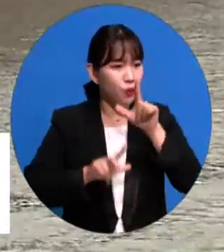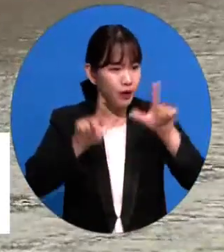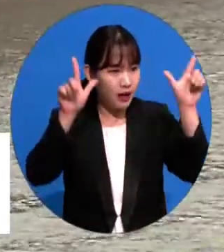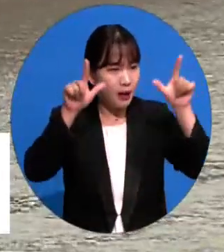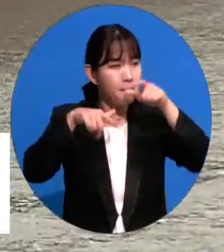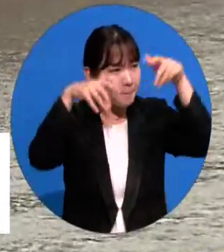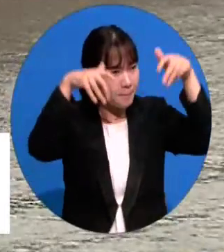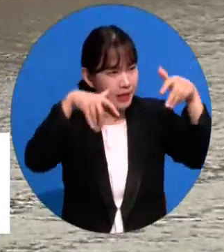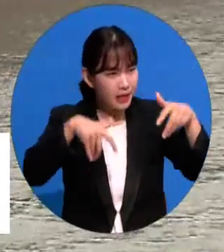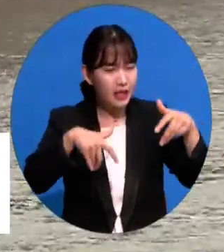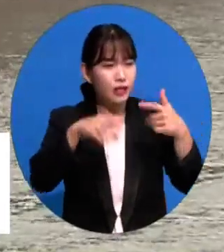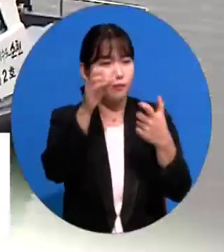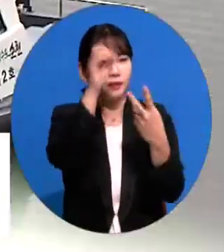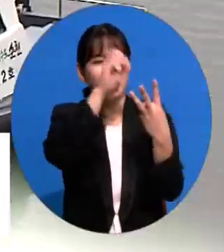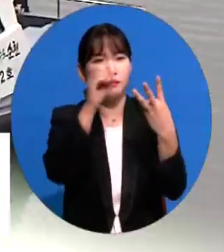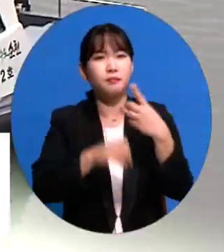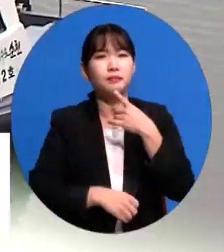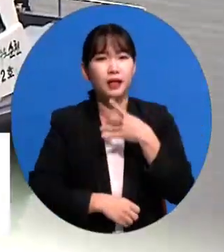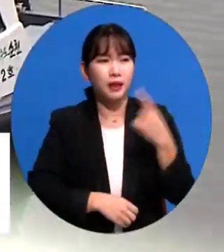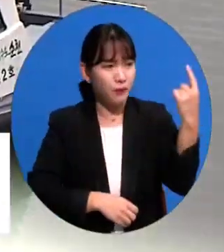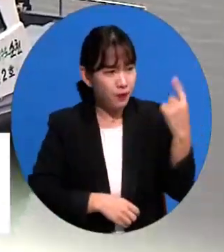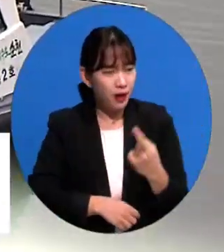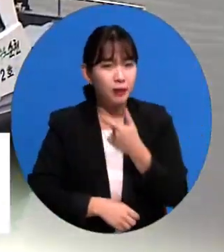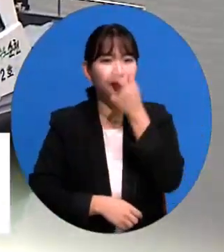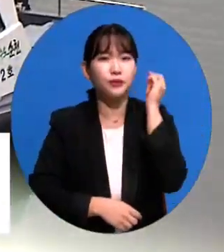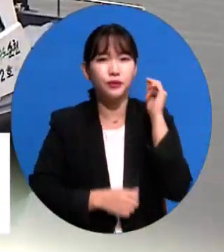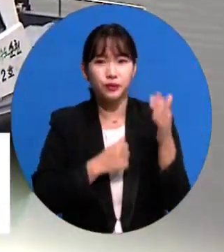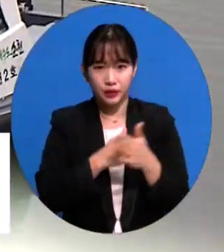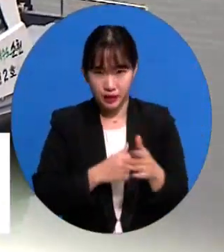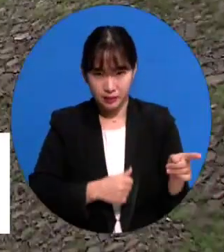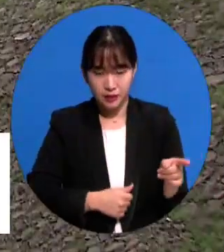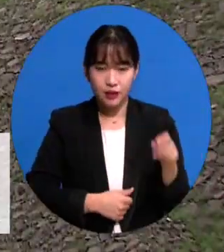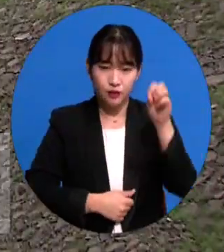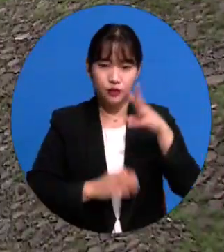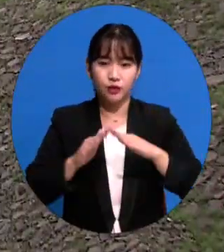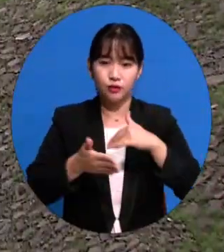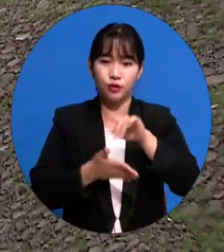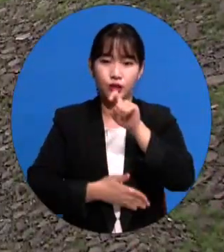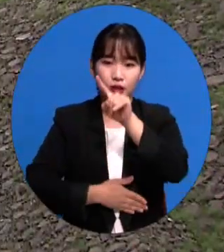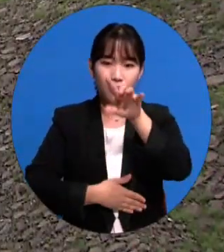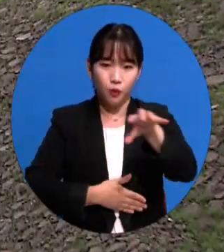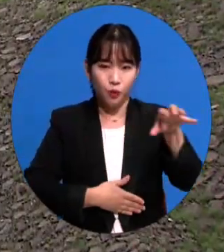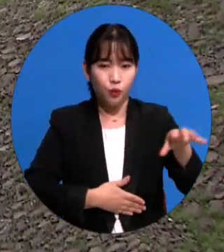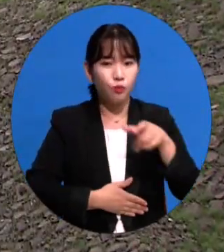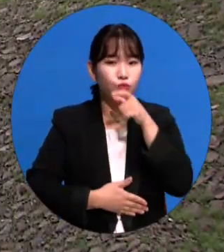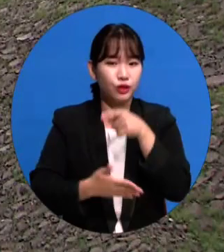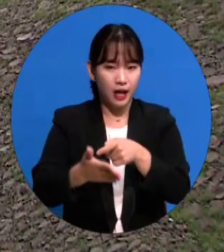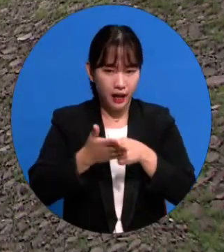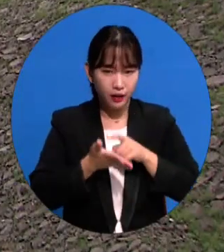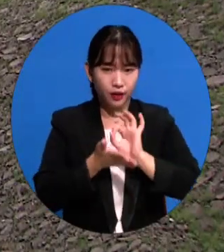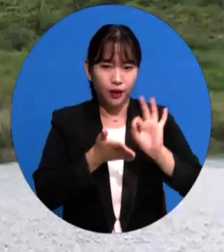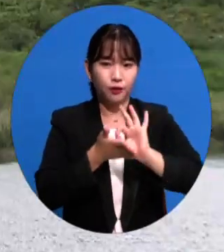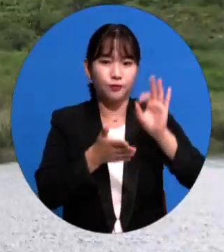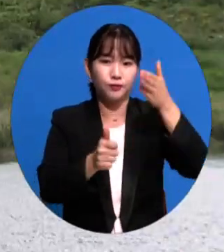평소의 63%에 불과하기 때문이라며 광주, 전남 11개 지자체 등에 물 절약을 당부했습니다.